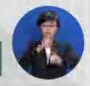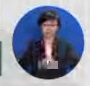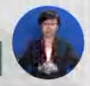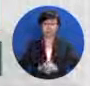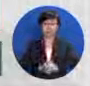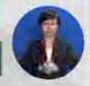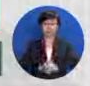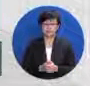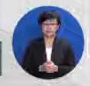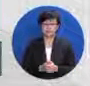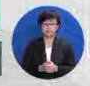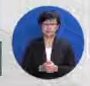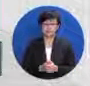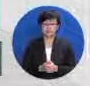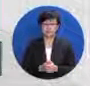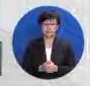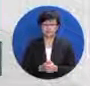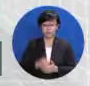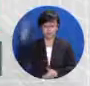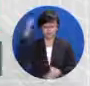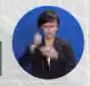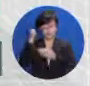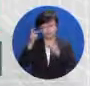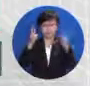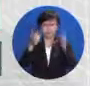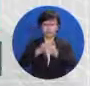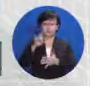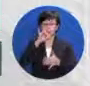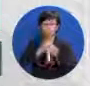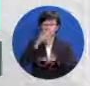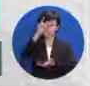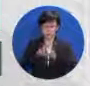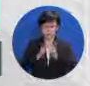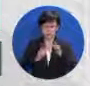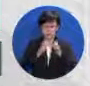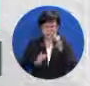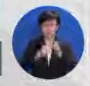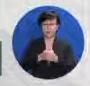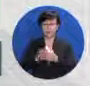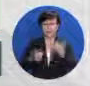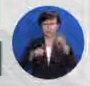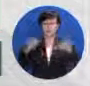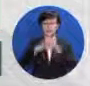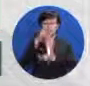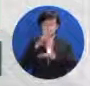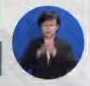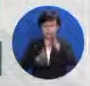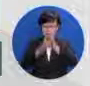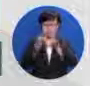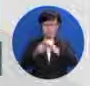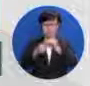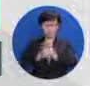산행을 위해 환경 정화 활동을 실시했습니다 대한 숙박업 중앙회 천안시